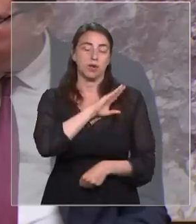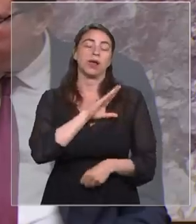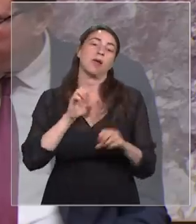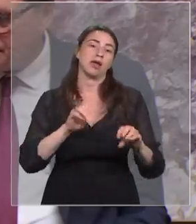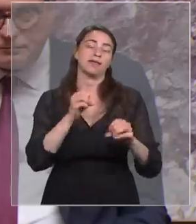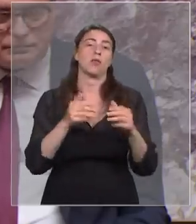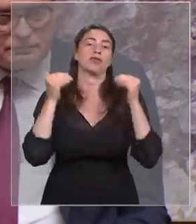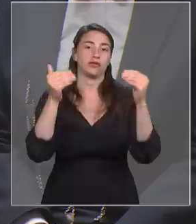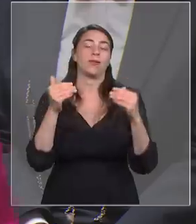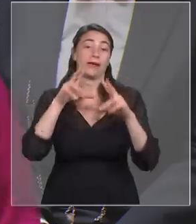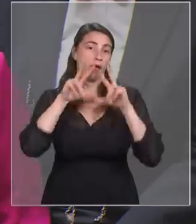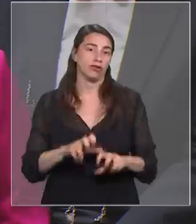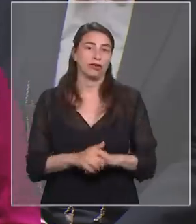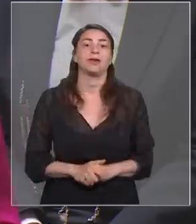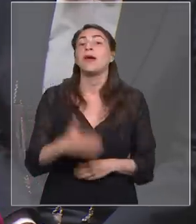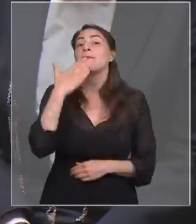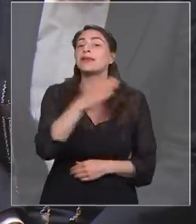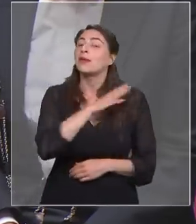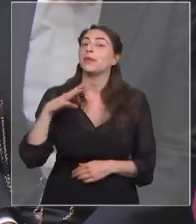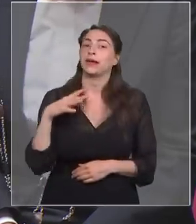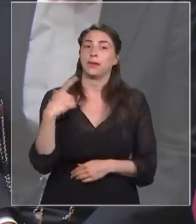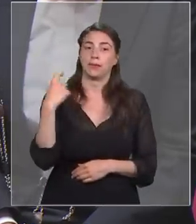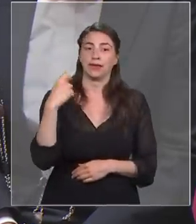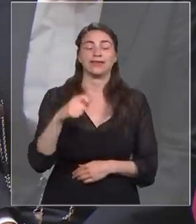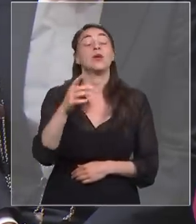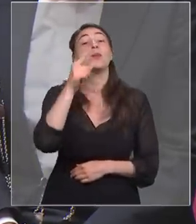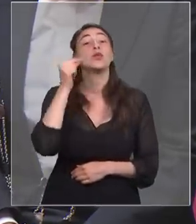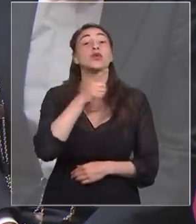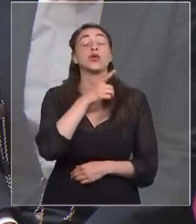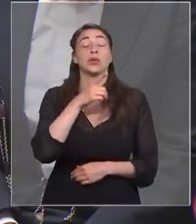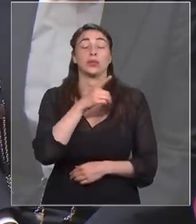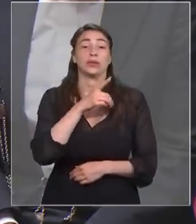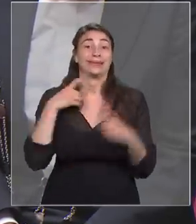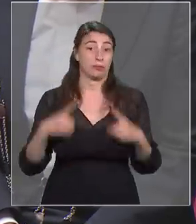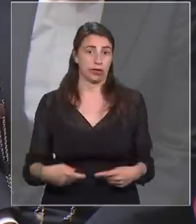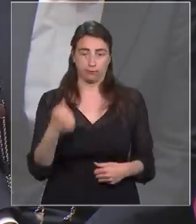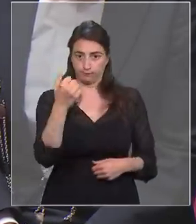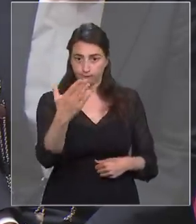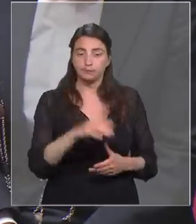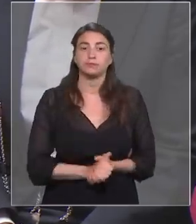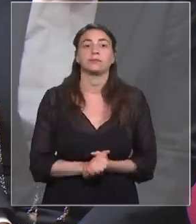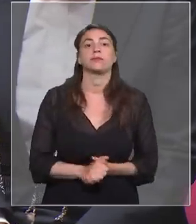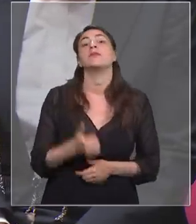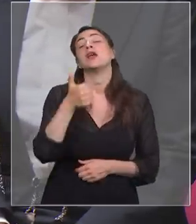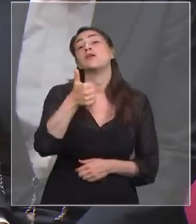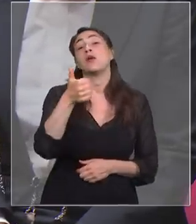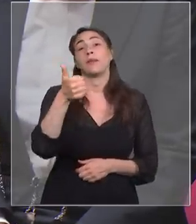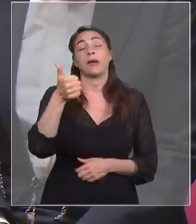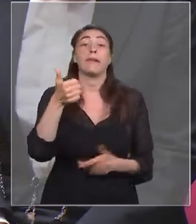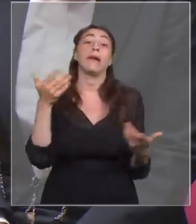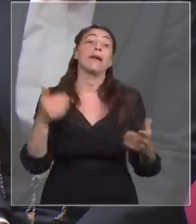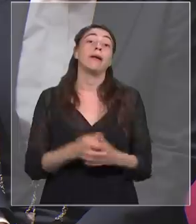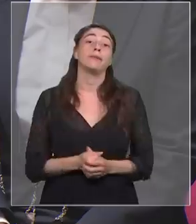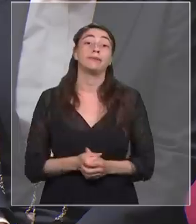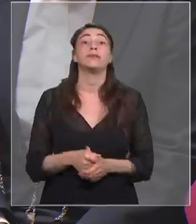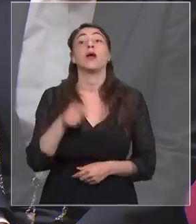Merci Madame la Présidente, Messieurs et Mesdames les députés, Monsieur le député Davy. Alors vous avez fait le choix de ne voir évidemment que